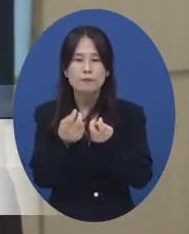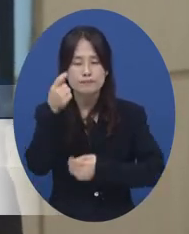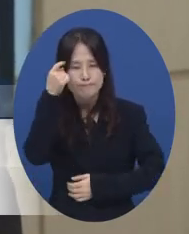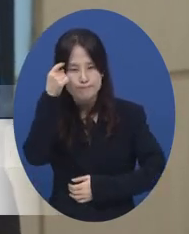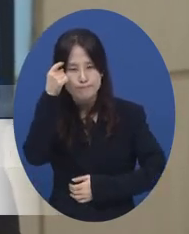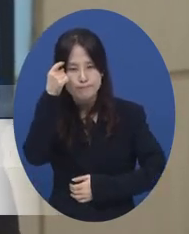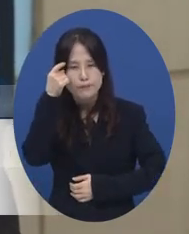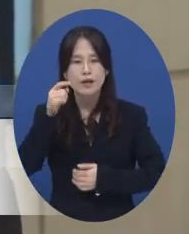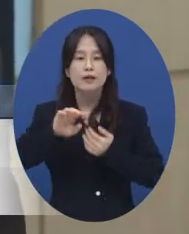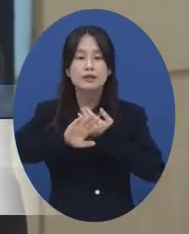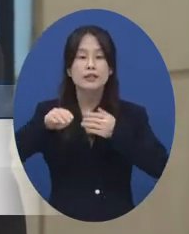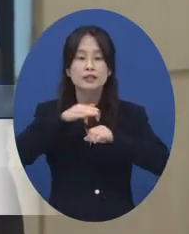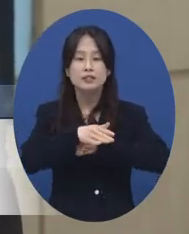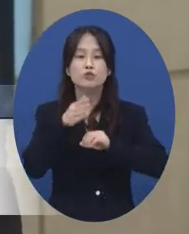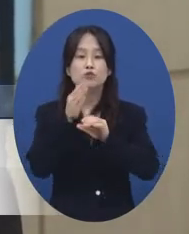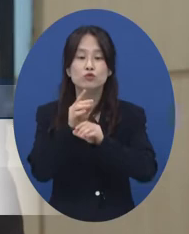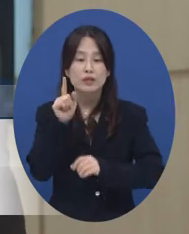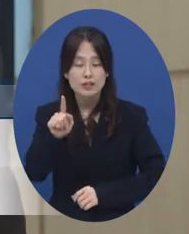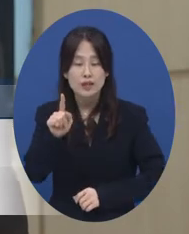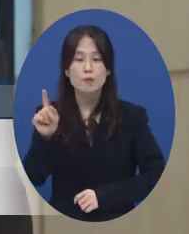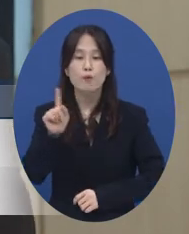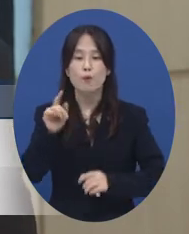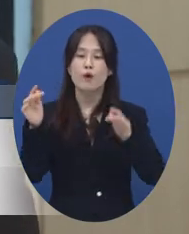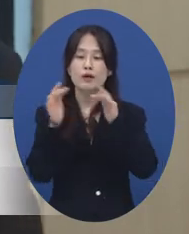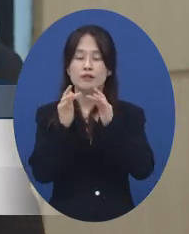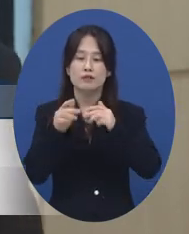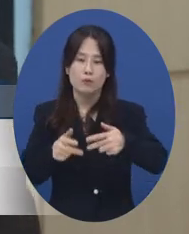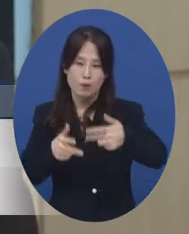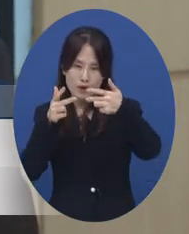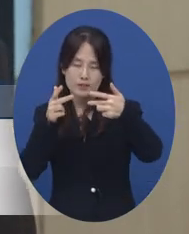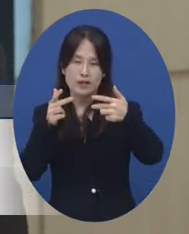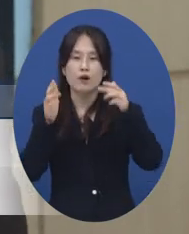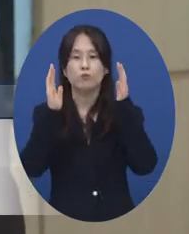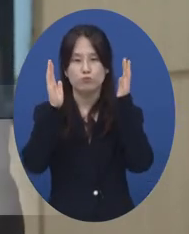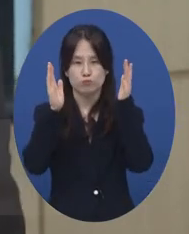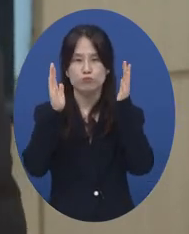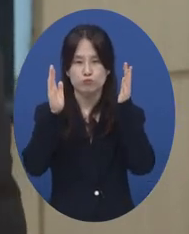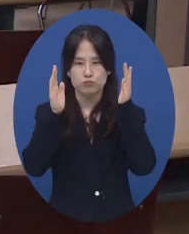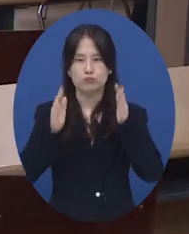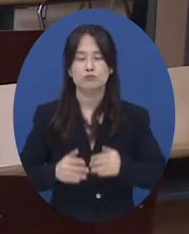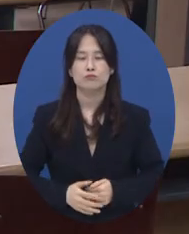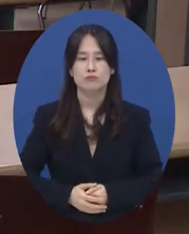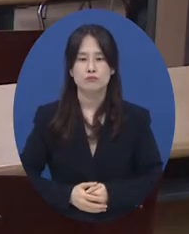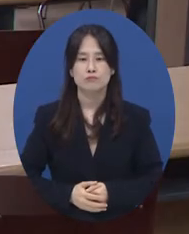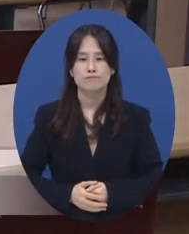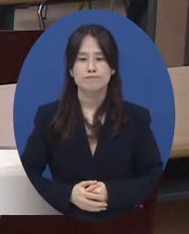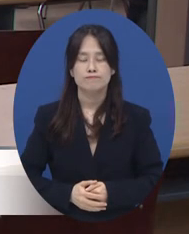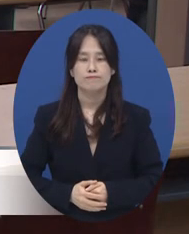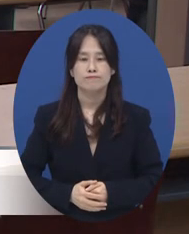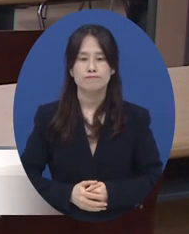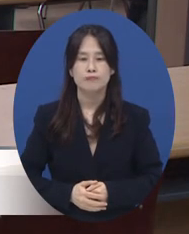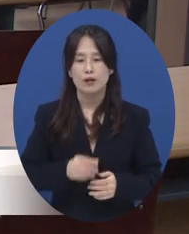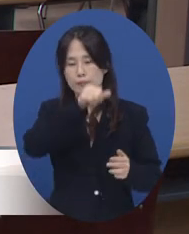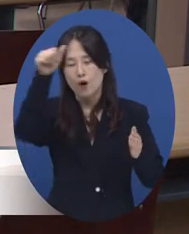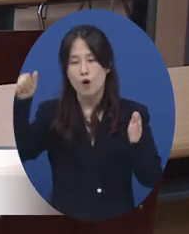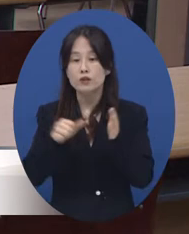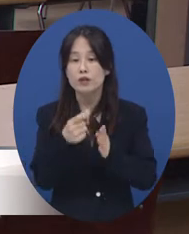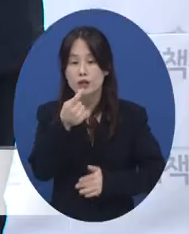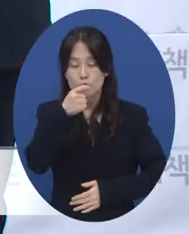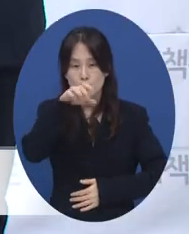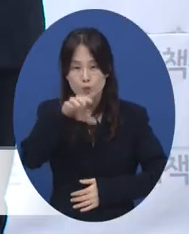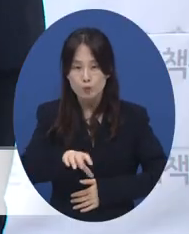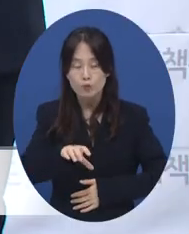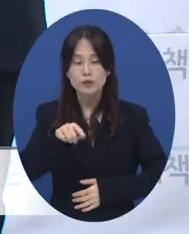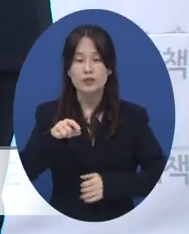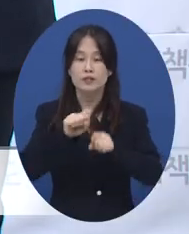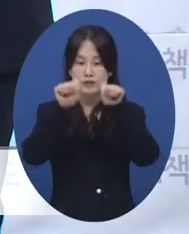하게 되었고요. 그 다른 방식 중에 하나가 이제 비대면 수업이 되게 되었습니다. 경기도는 평생교육 분야에 이런